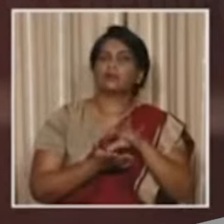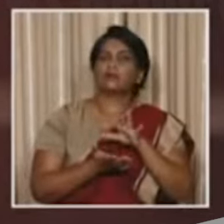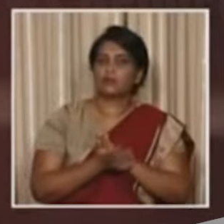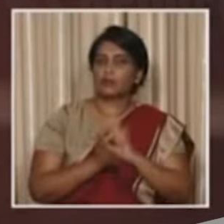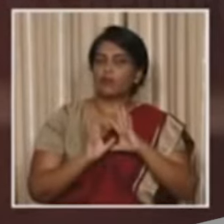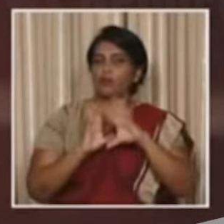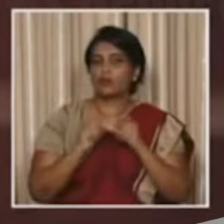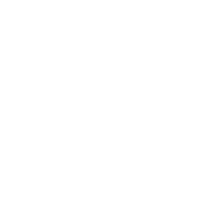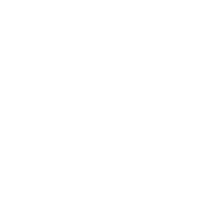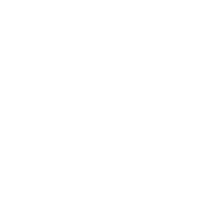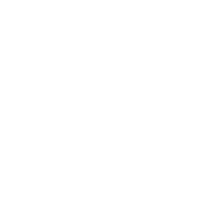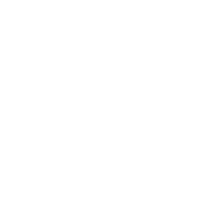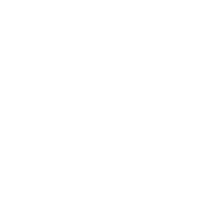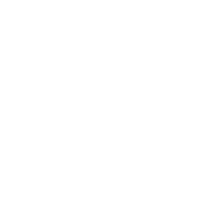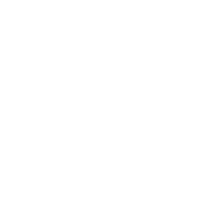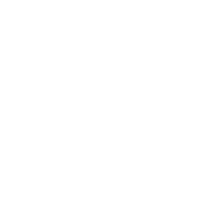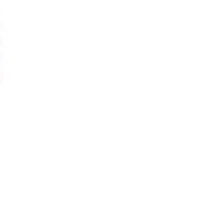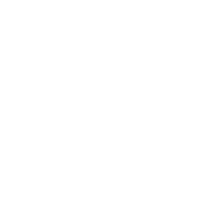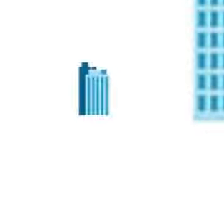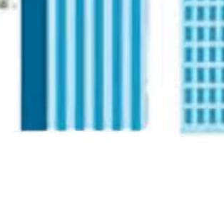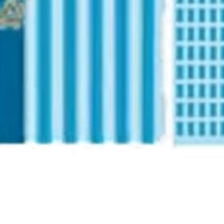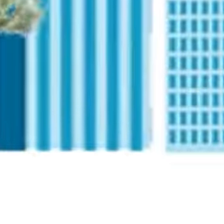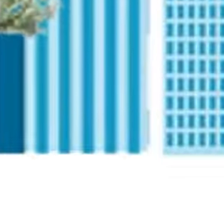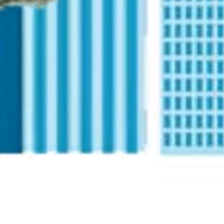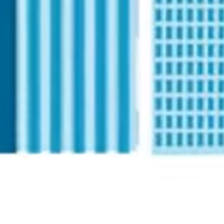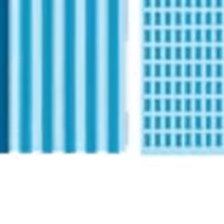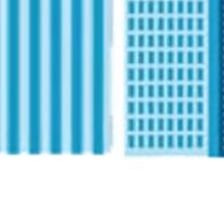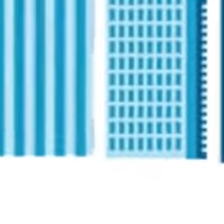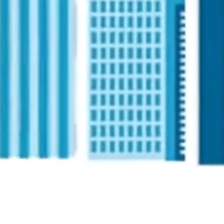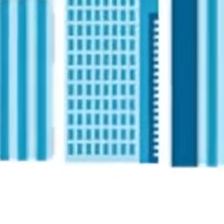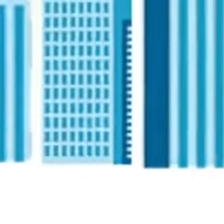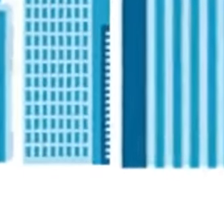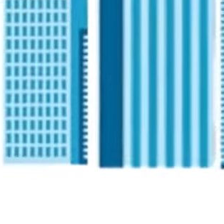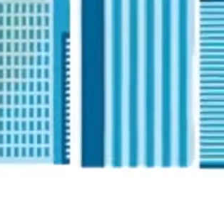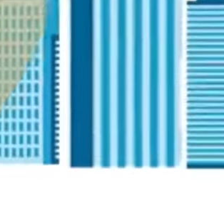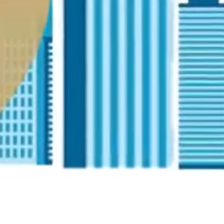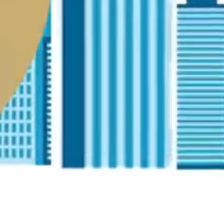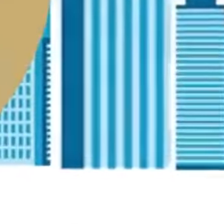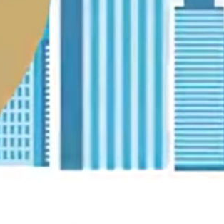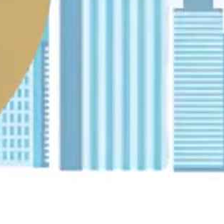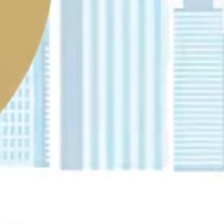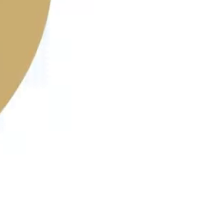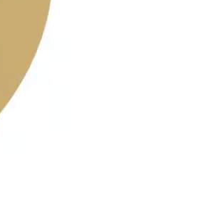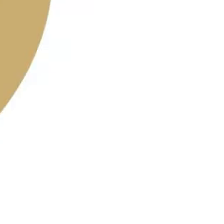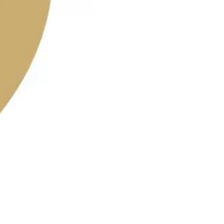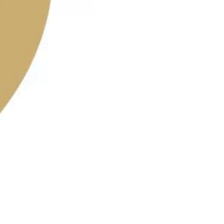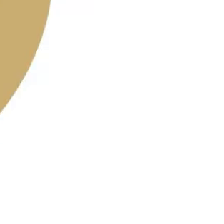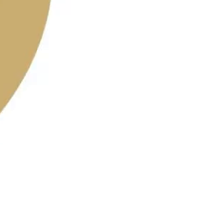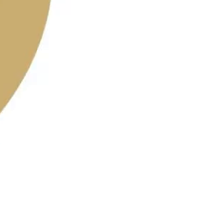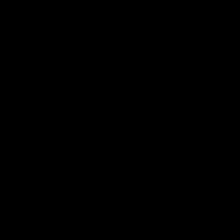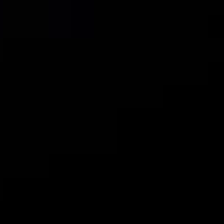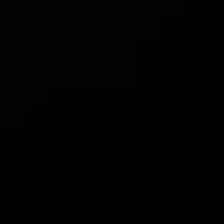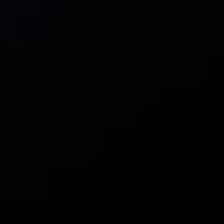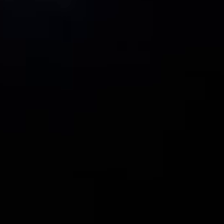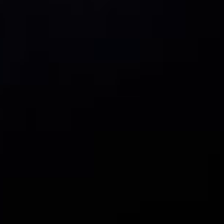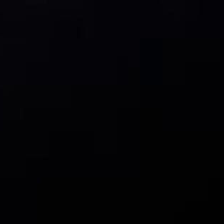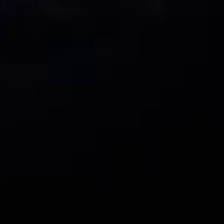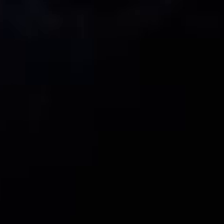පොදුවේ කරන්න පුළුවන් එකක් නෙවෙයි ඒක. අපිට දැනුවත් වෙන අපිම හදමු රට මගින් පටන් ගමු.